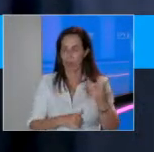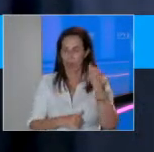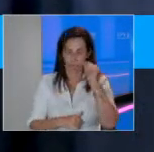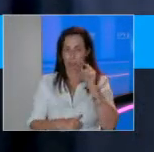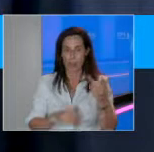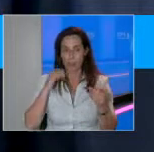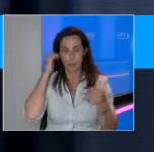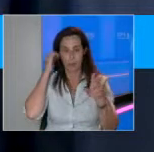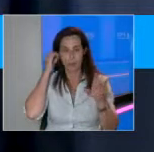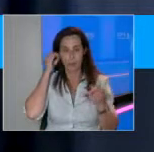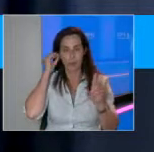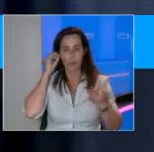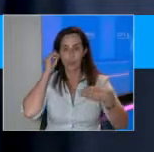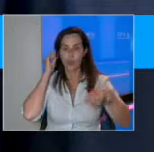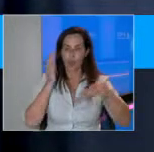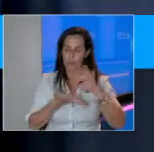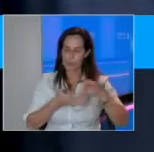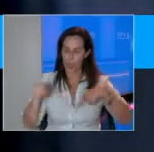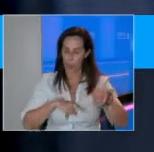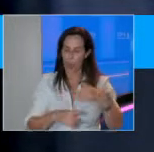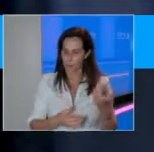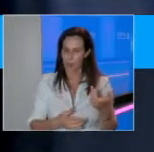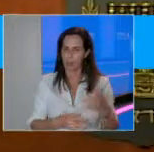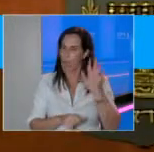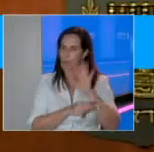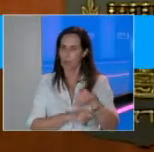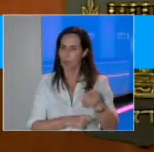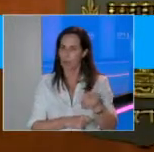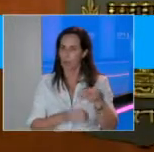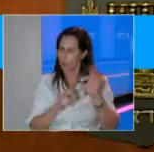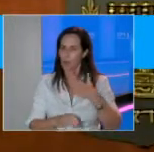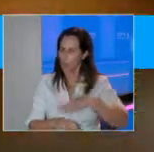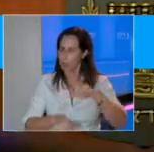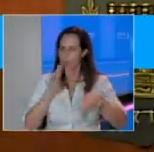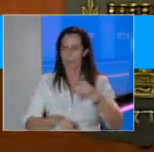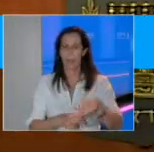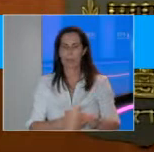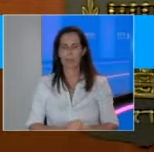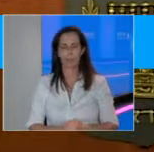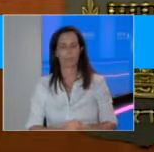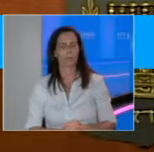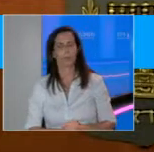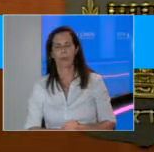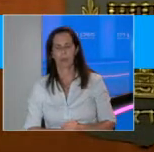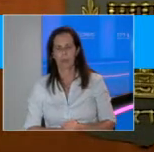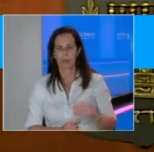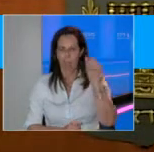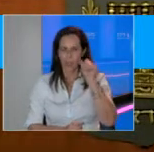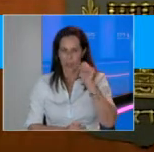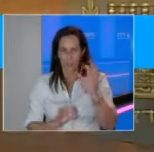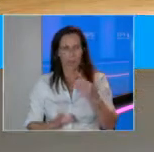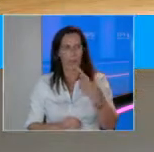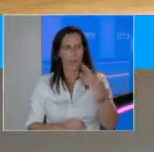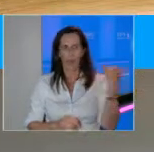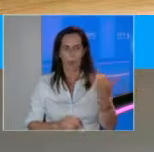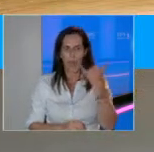אשכנזי, יש אחריות למשרד החוץ, למעמד שלו ולהשפעה שלו, והוא בהחלט מתכוון לטפל בזה. אתה יודע, אשכנזי בהחלט אומר